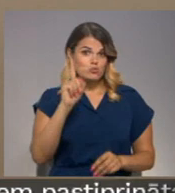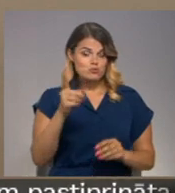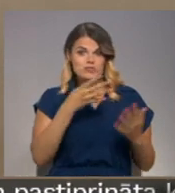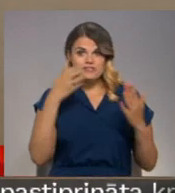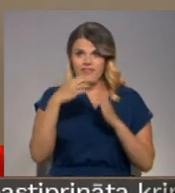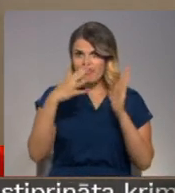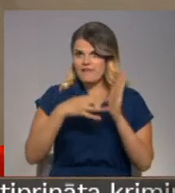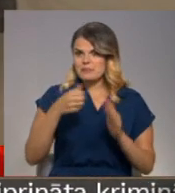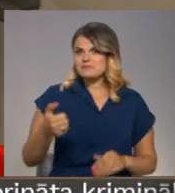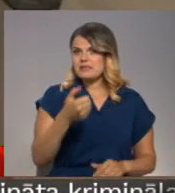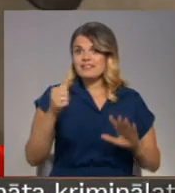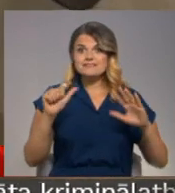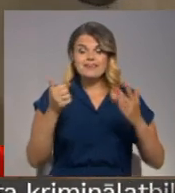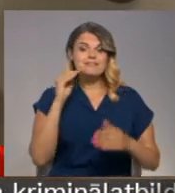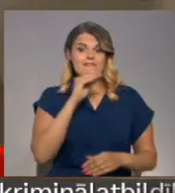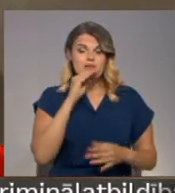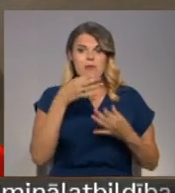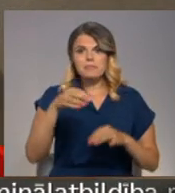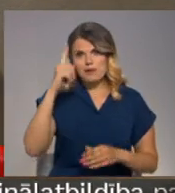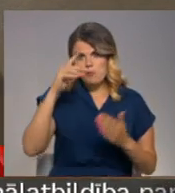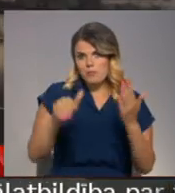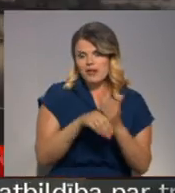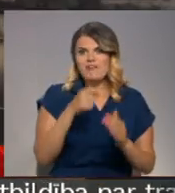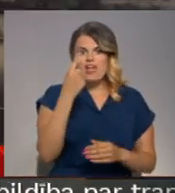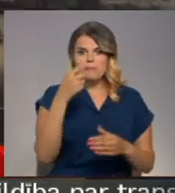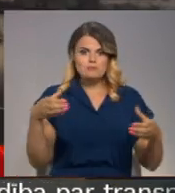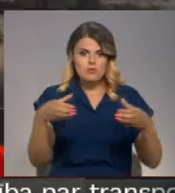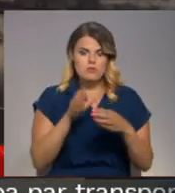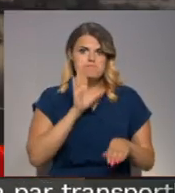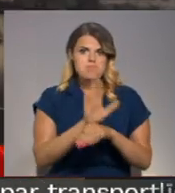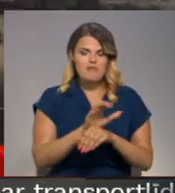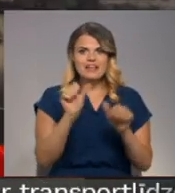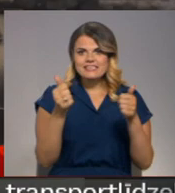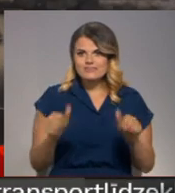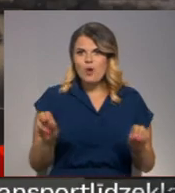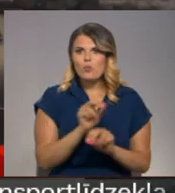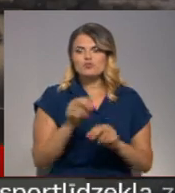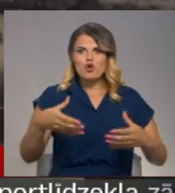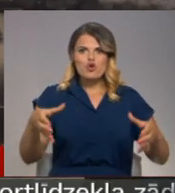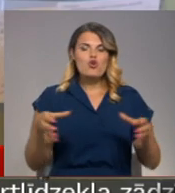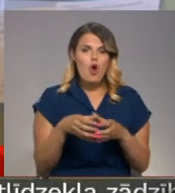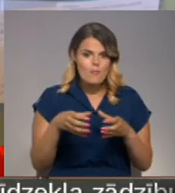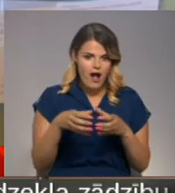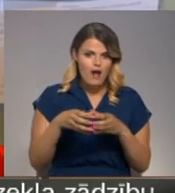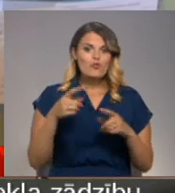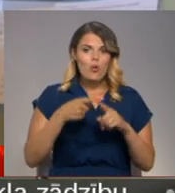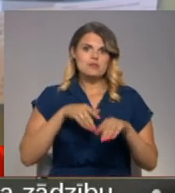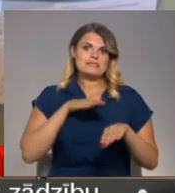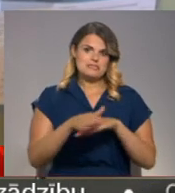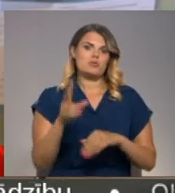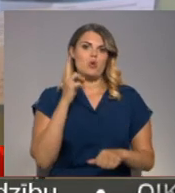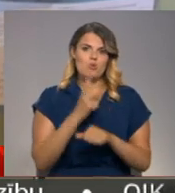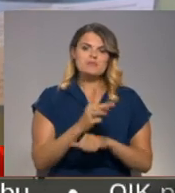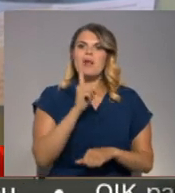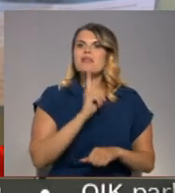1919. Gada 6. Februārī brīvprātīgo 11. rotai tika pavēlēts izveidot muzikantu komandu, un pildot šo